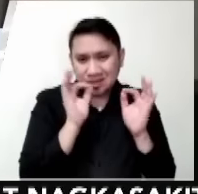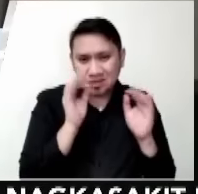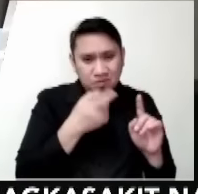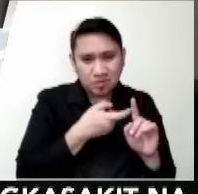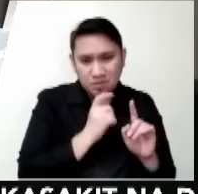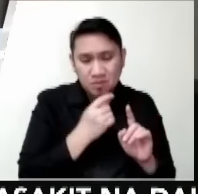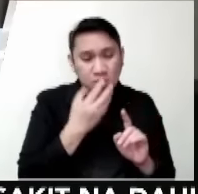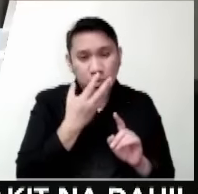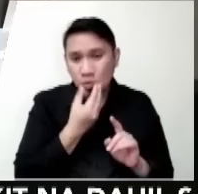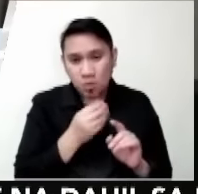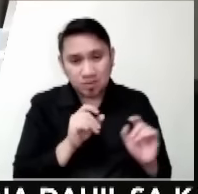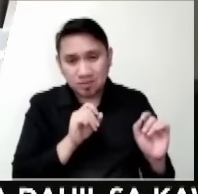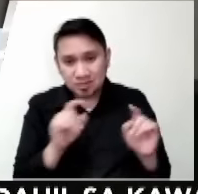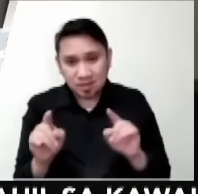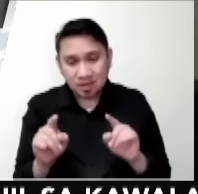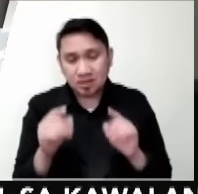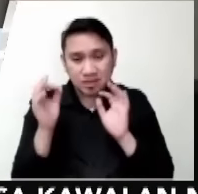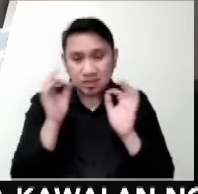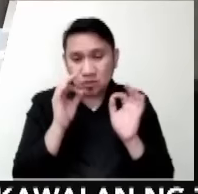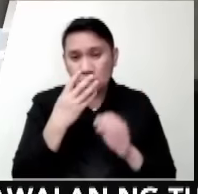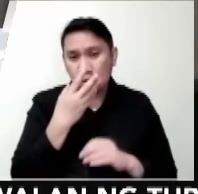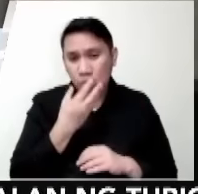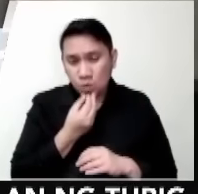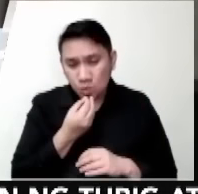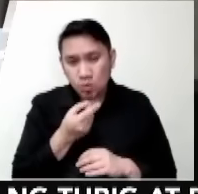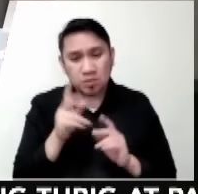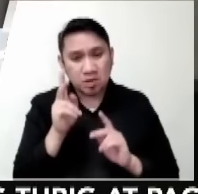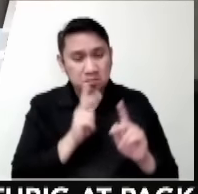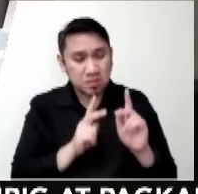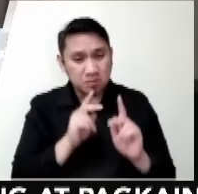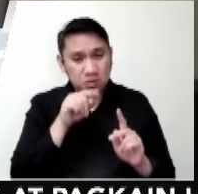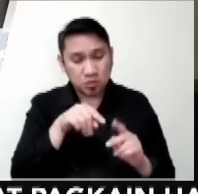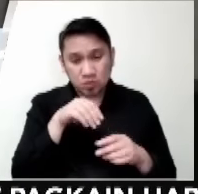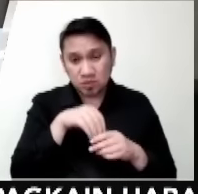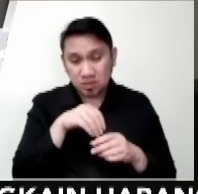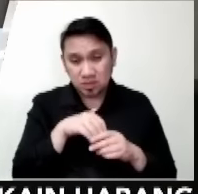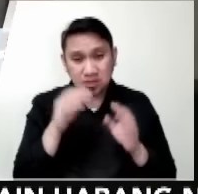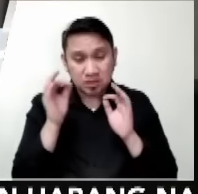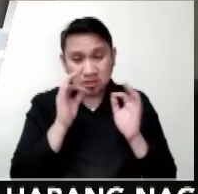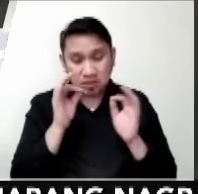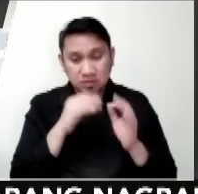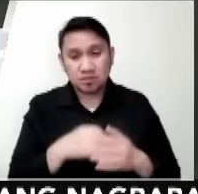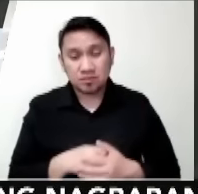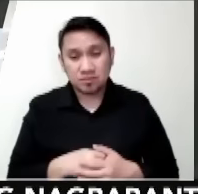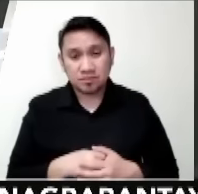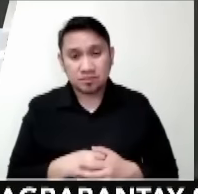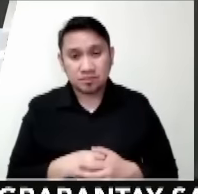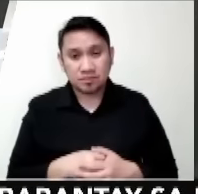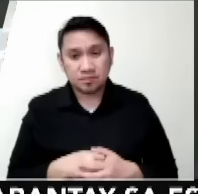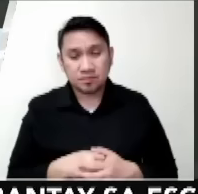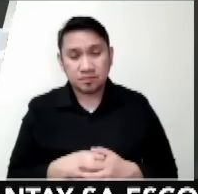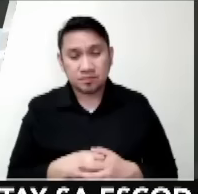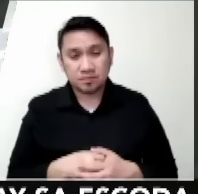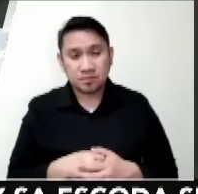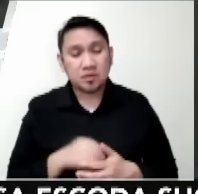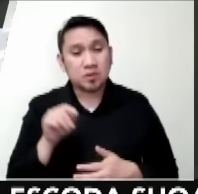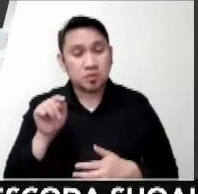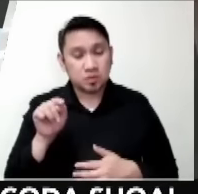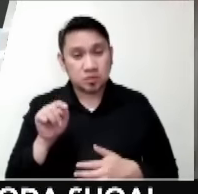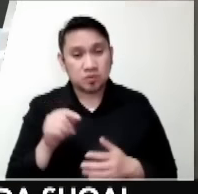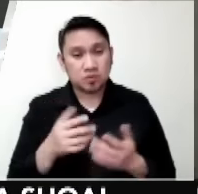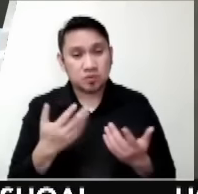nag-i-smuggle ng drugs? Sino bang personalidad sa likod ng drogang industriya ng illegal na droga dito? Kaya doon nag-ugat talaga